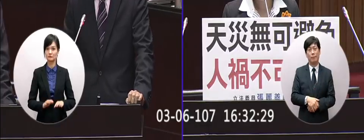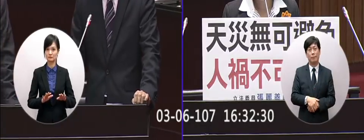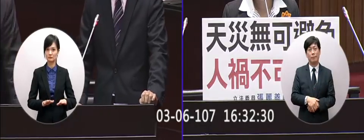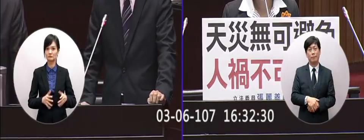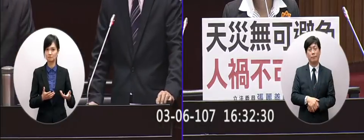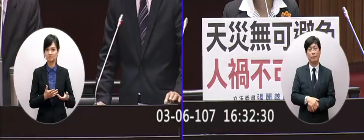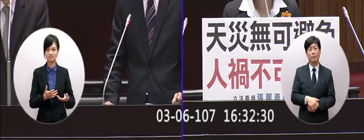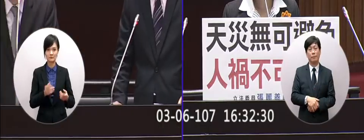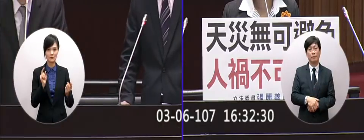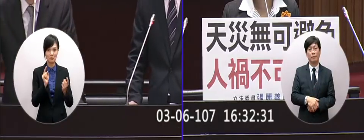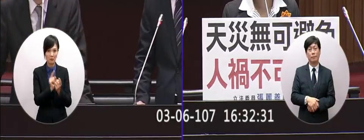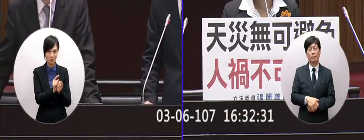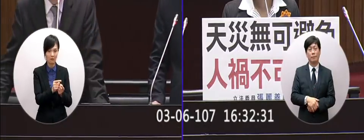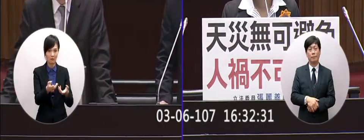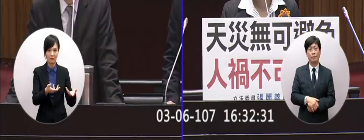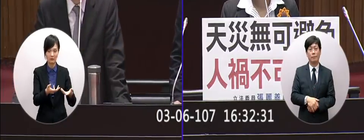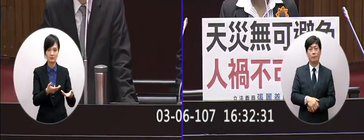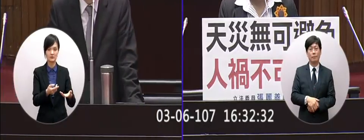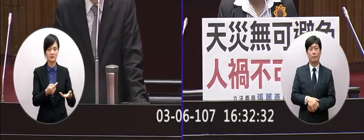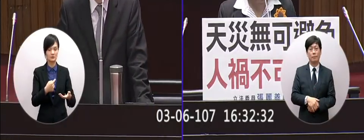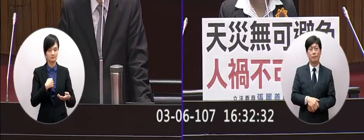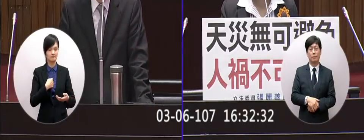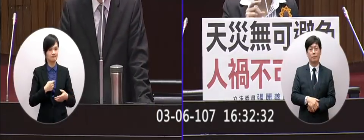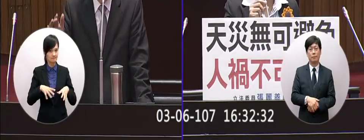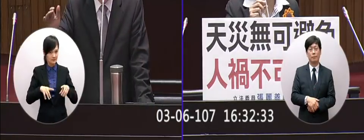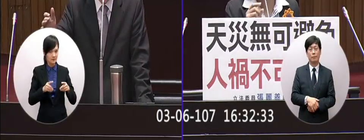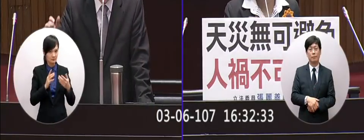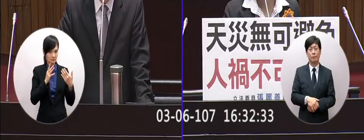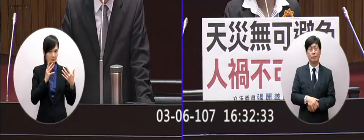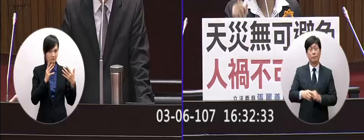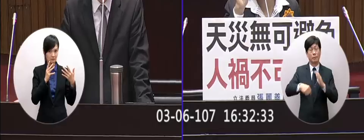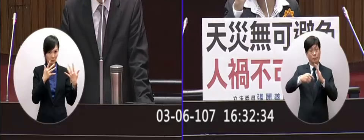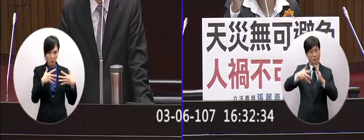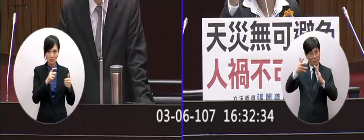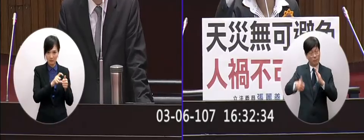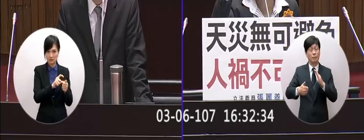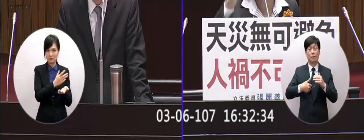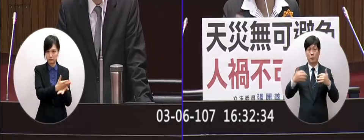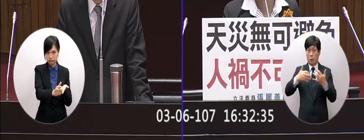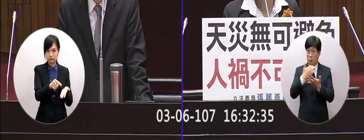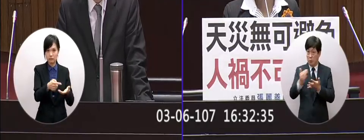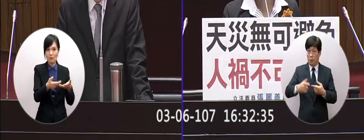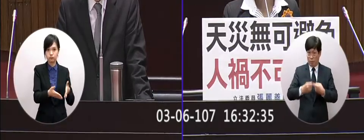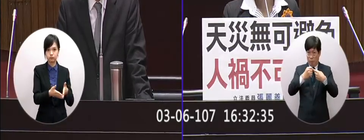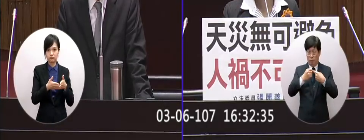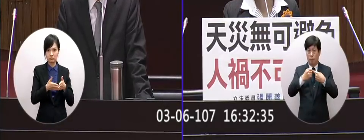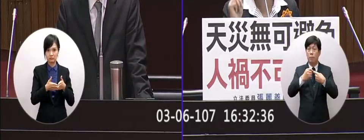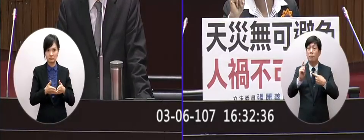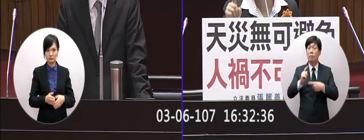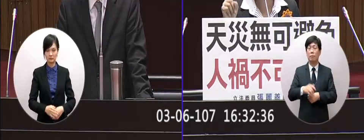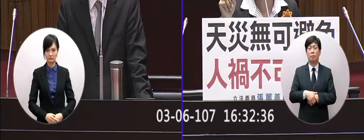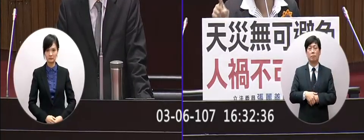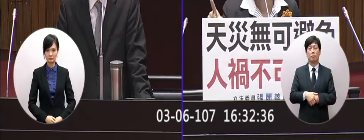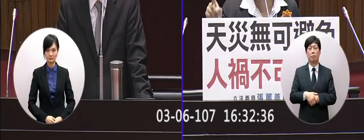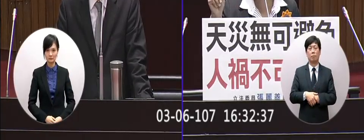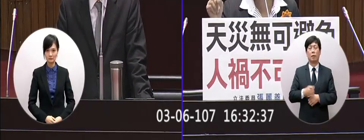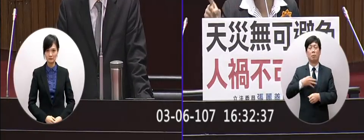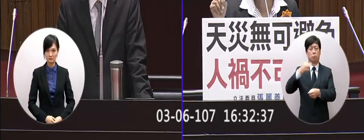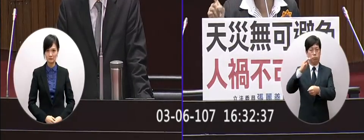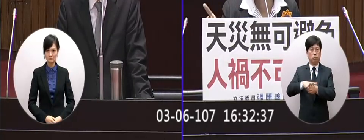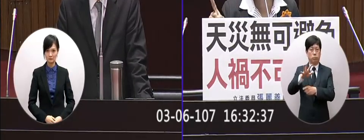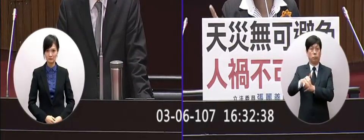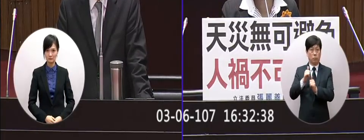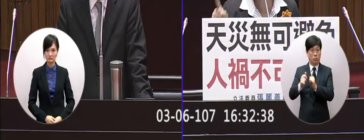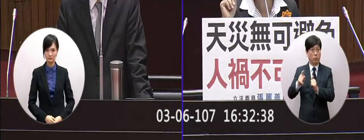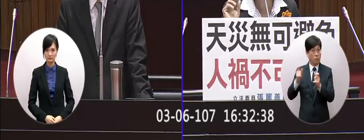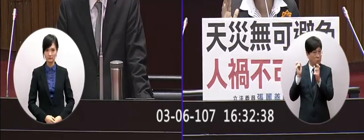先解决问题啦，责任的追究哈，我们不妨 院长 下一个 解决问题的第一步，就是先弥补农民